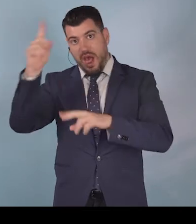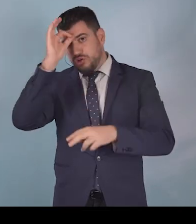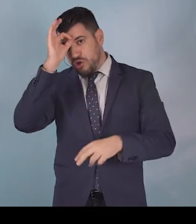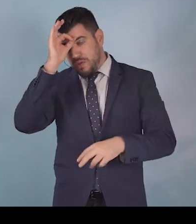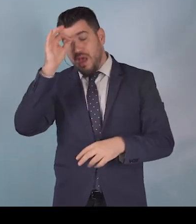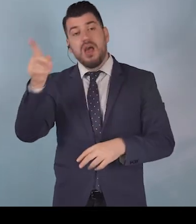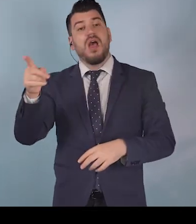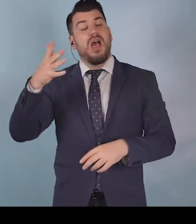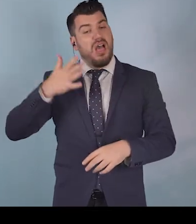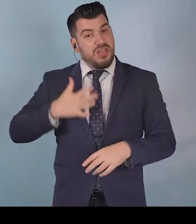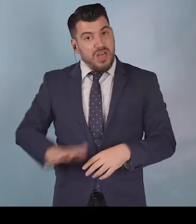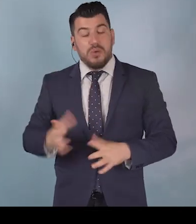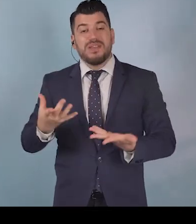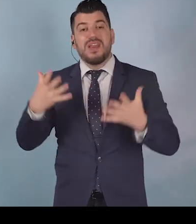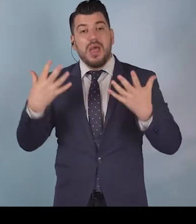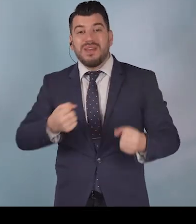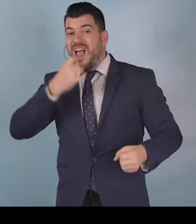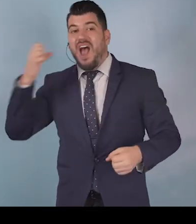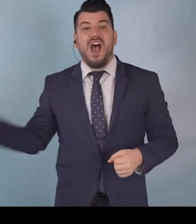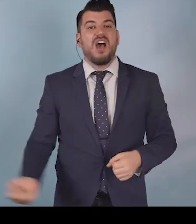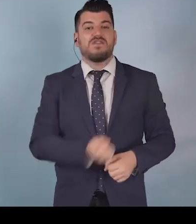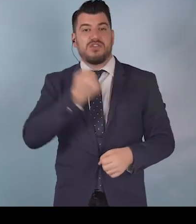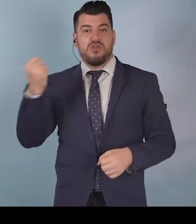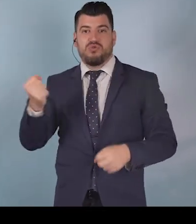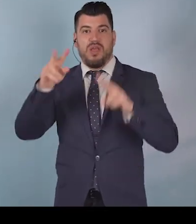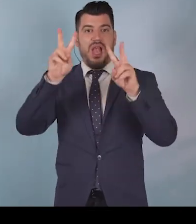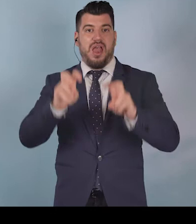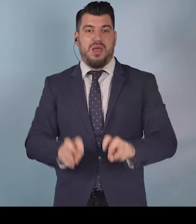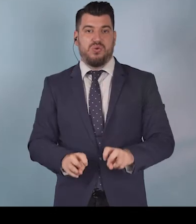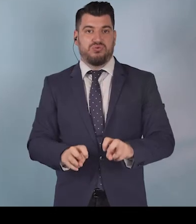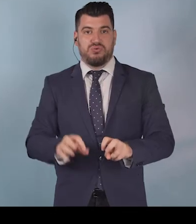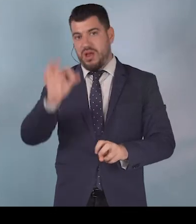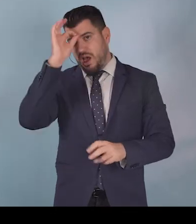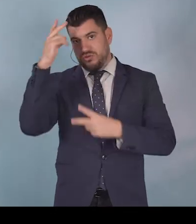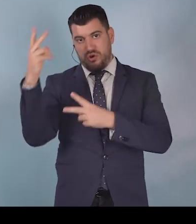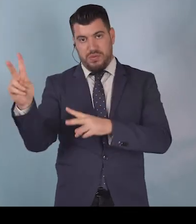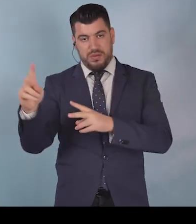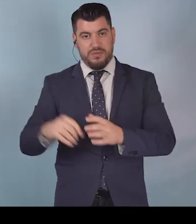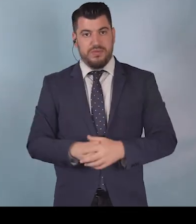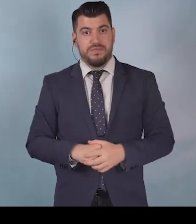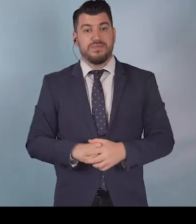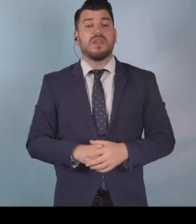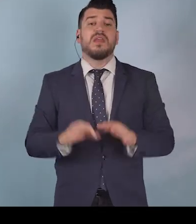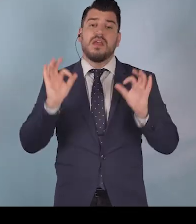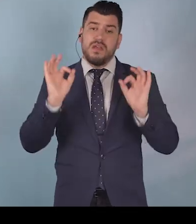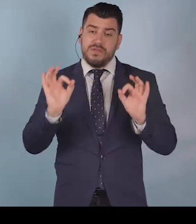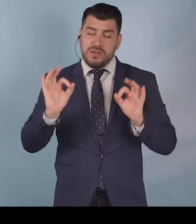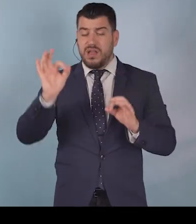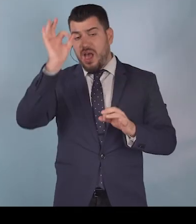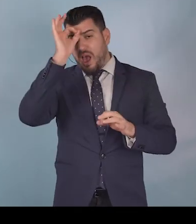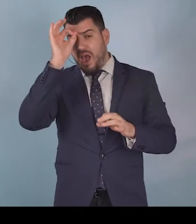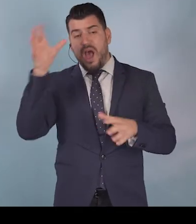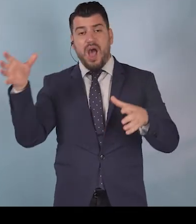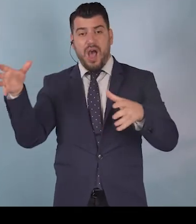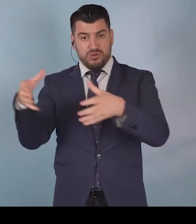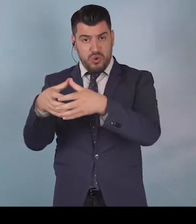πρόθεση είναι να υπάρχει αυστηρότατος πειθαρχικός έλεγχος. Σίγουρα είναι ένα σώμα ιδιαιτεροτήτων η αστυνομία.